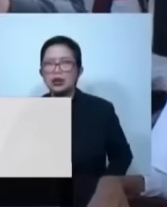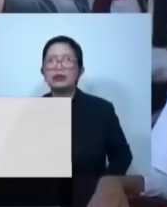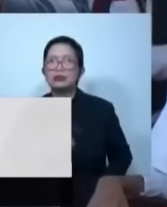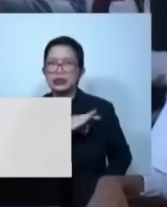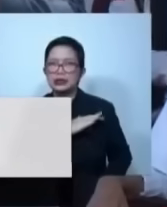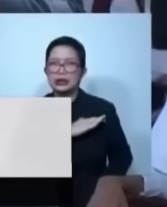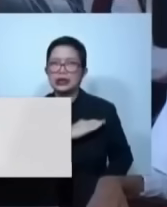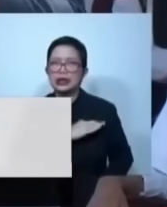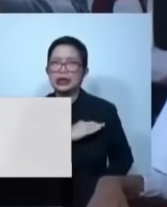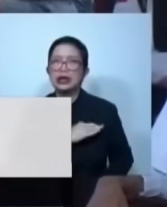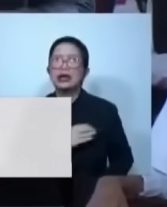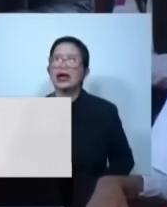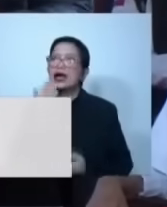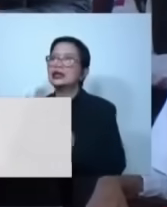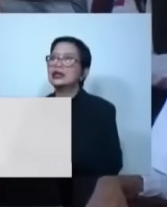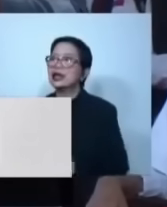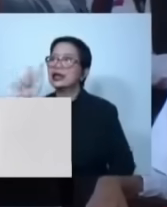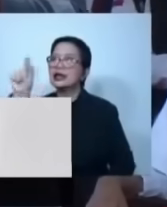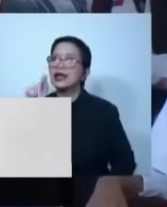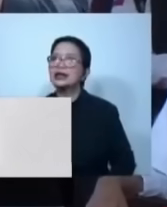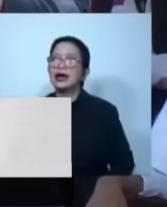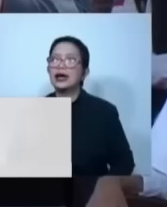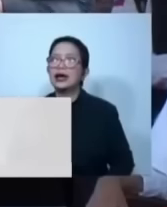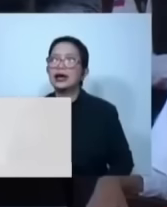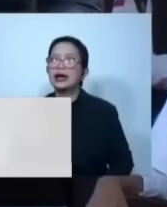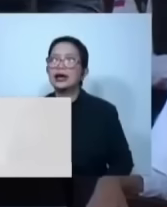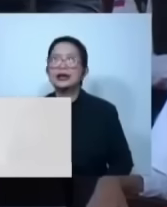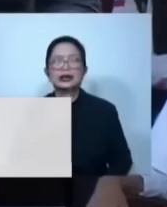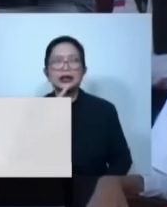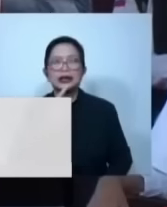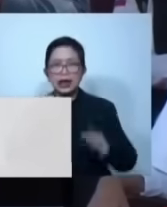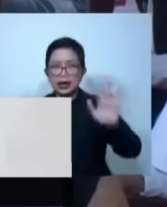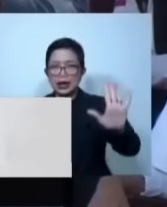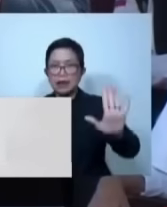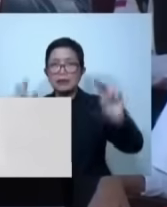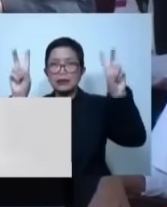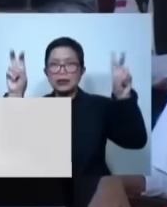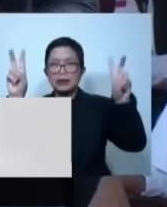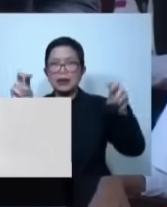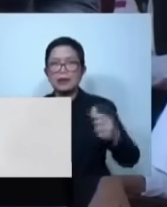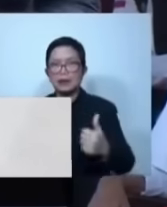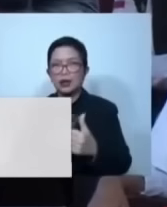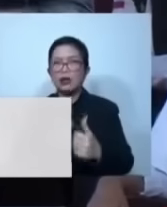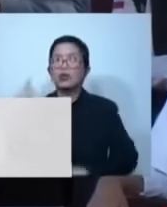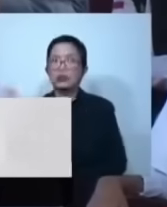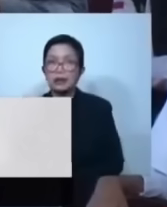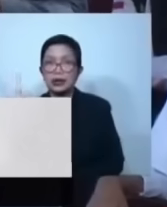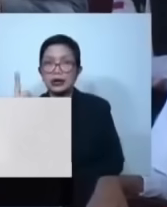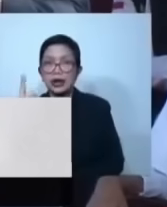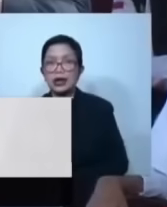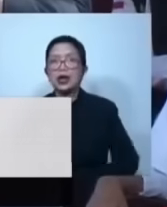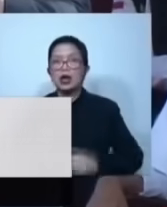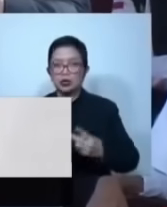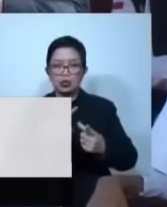bertanya beradu argumentasi terkait enam subtema yaitu pemerintahan